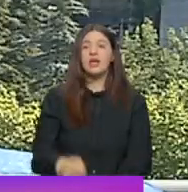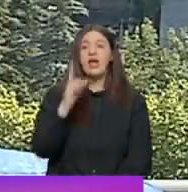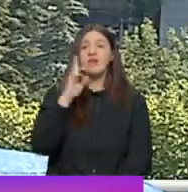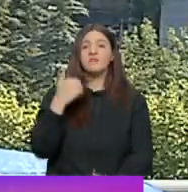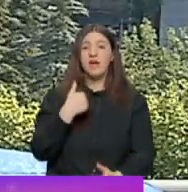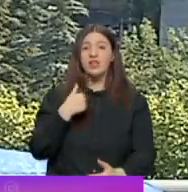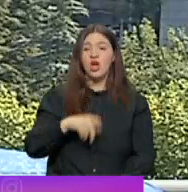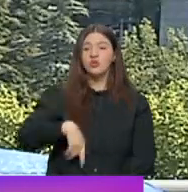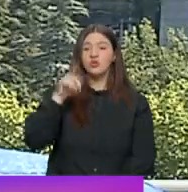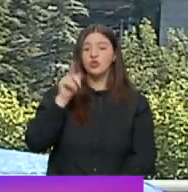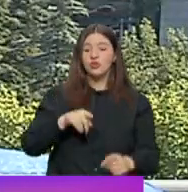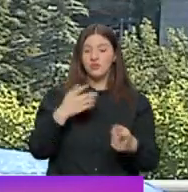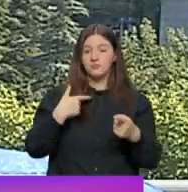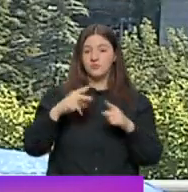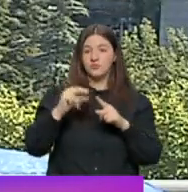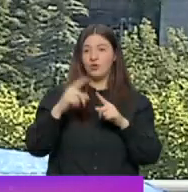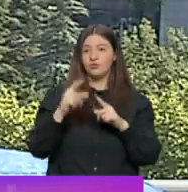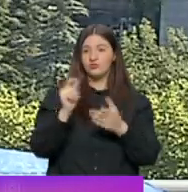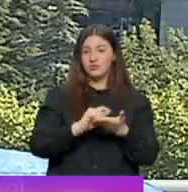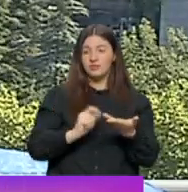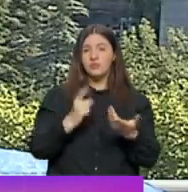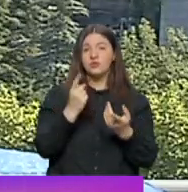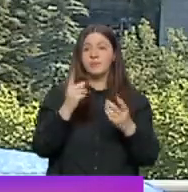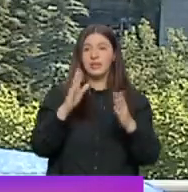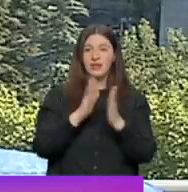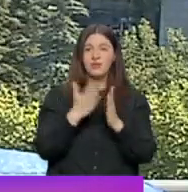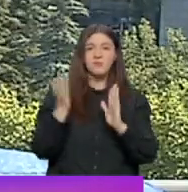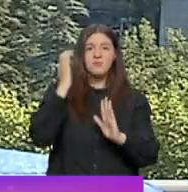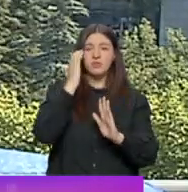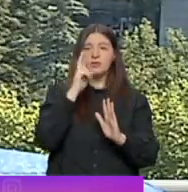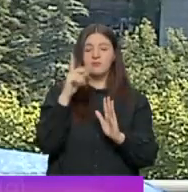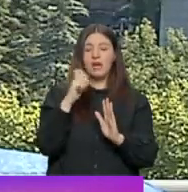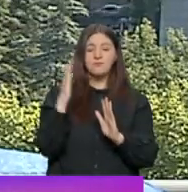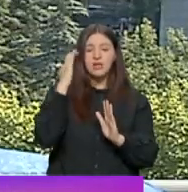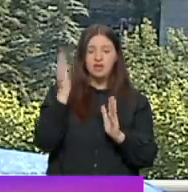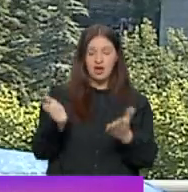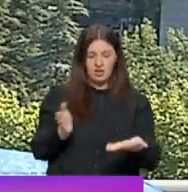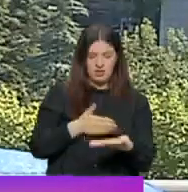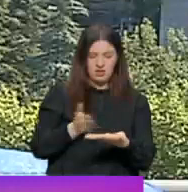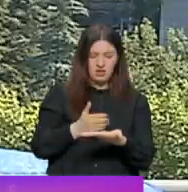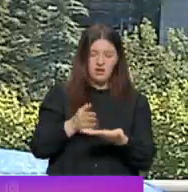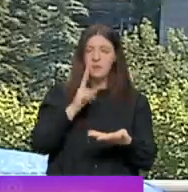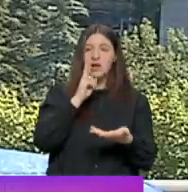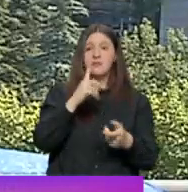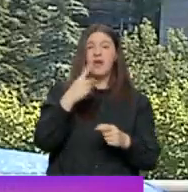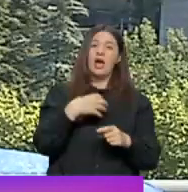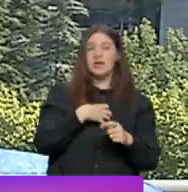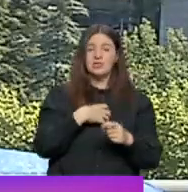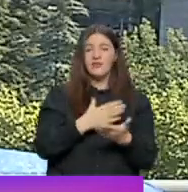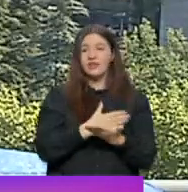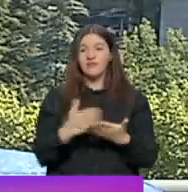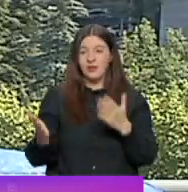Efendim ben gündem notlarımı tuttuğum defterimde şöyle bir başa geldim. Ayın başına doğru geldim. 1 Haziran ve